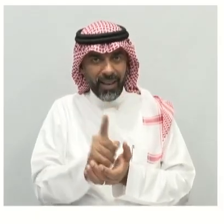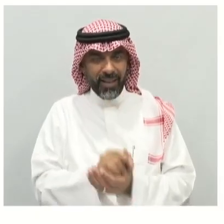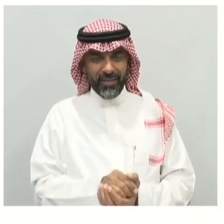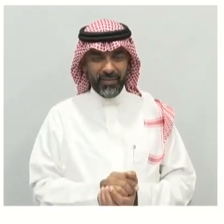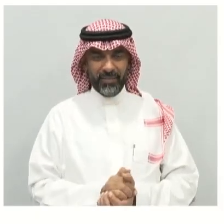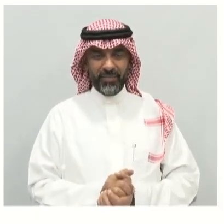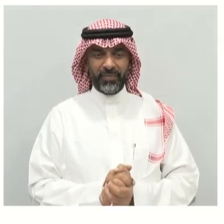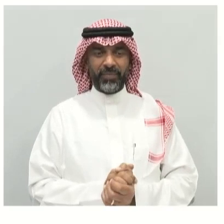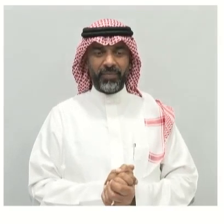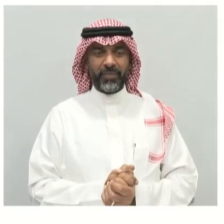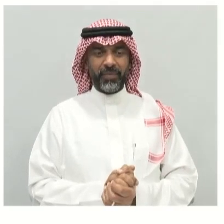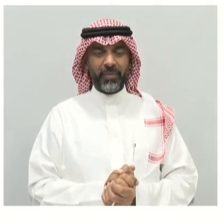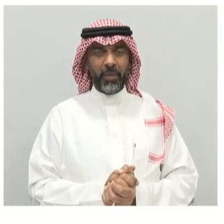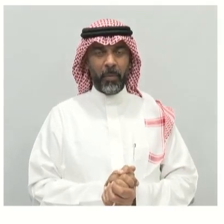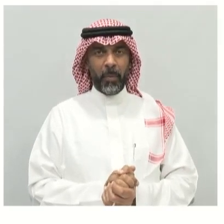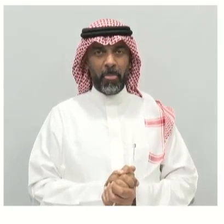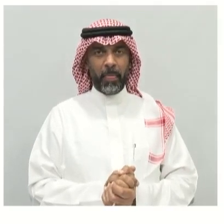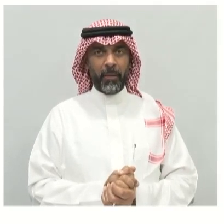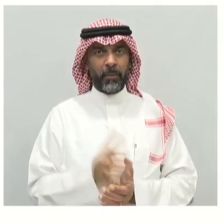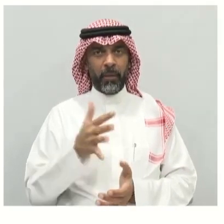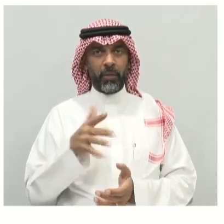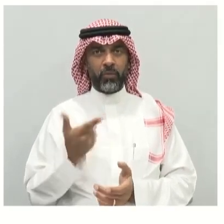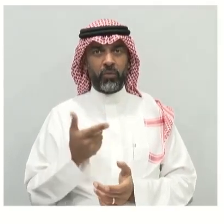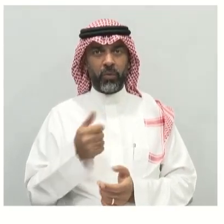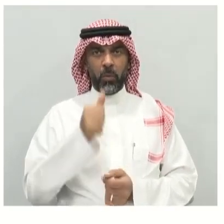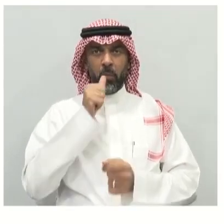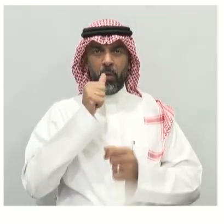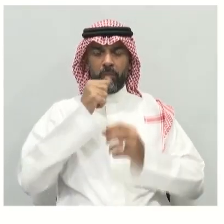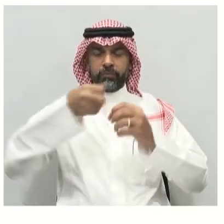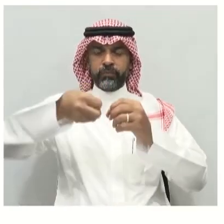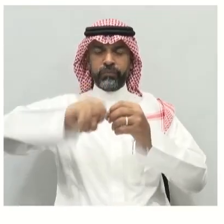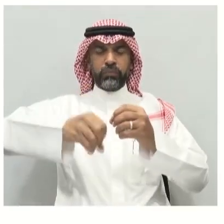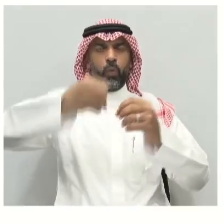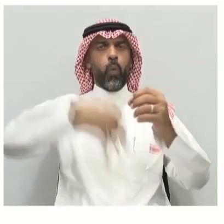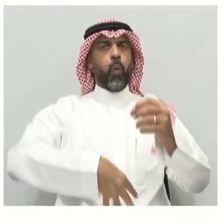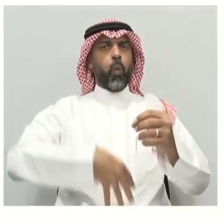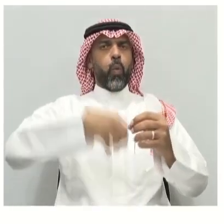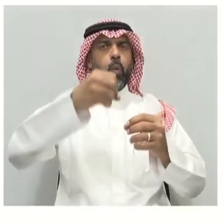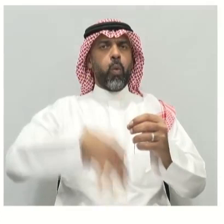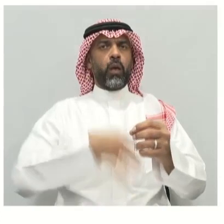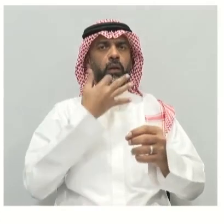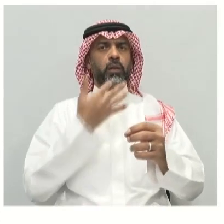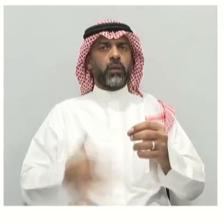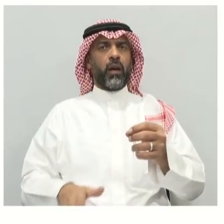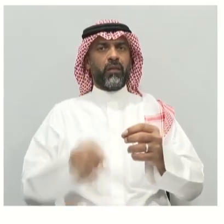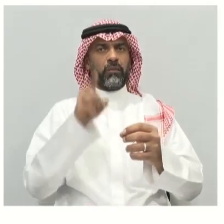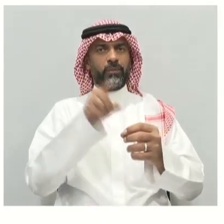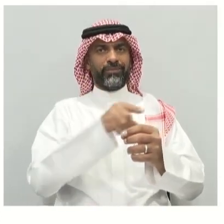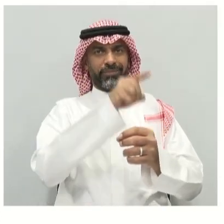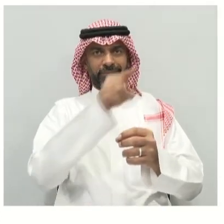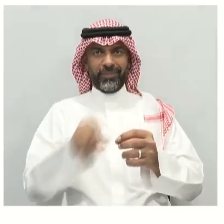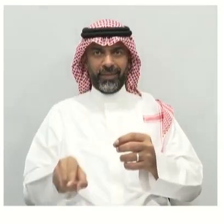طيب بعضنا يسوي شش يسوي يفك المويه المفروض شو نسوي نغلق الصنبور